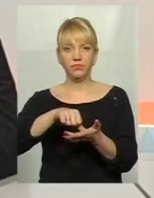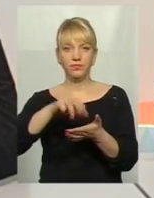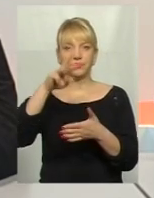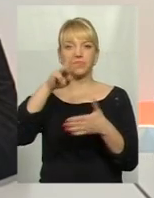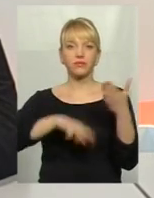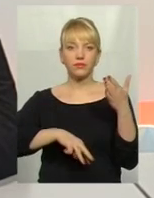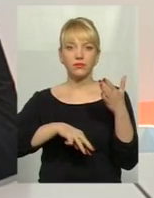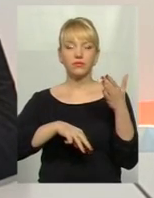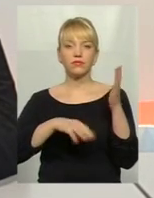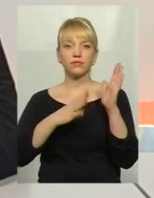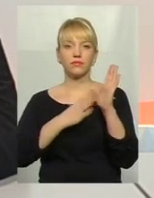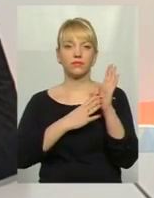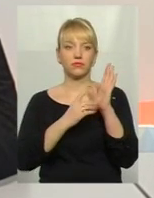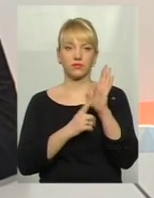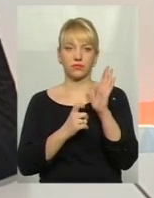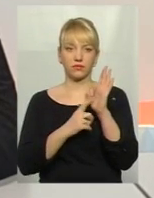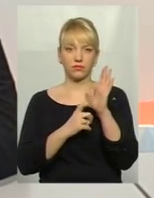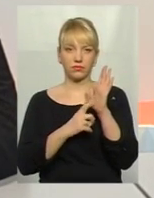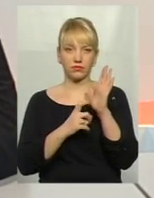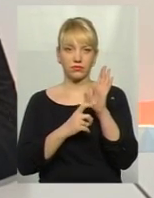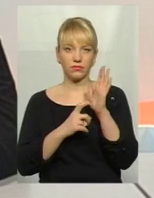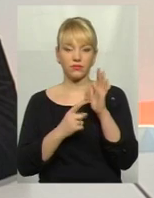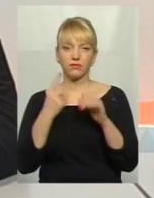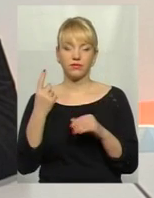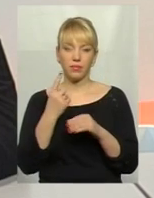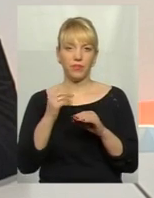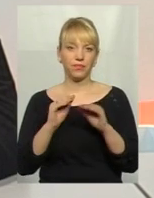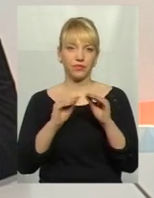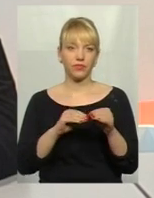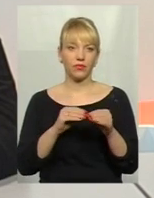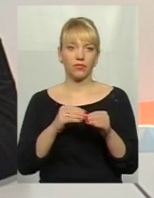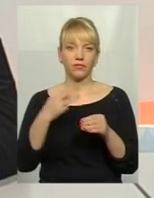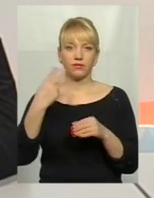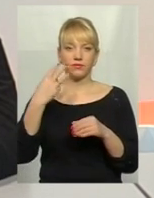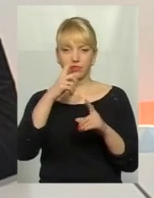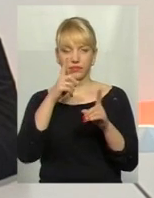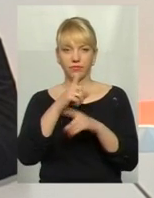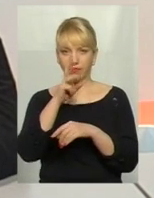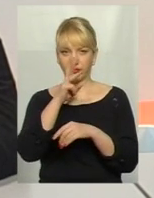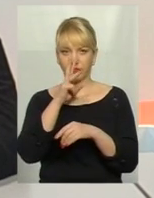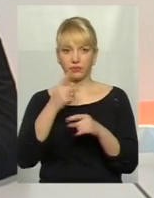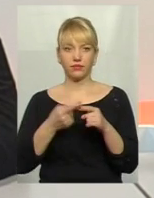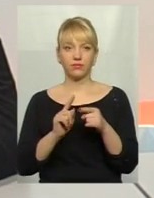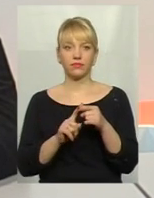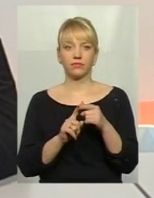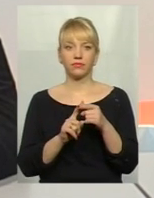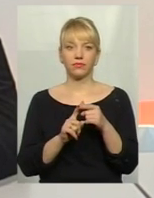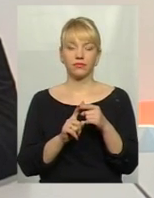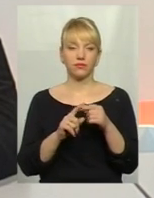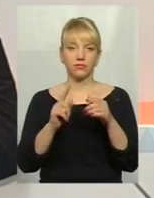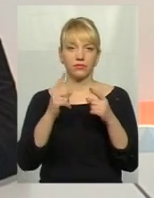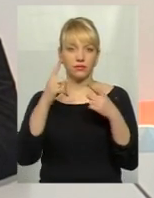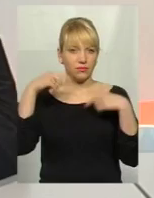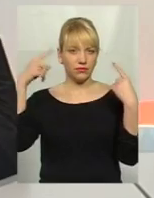9600. 9600. Перше встановлення, по-моєму, 30 мінімальних заробітних плат, тобто там величезні